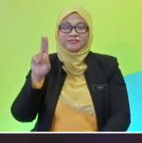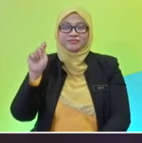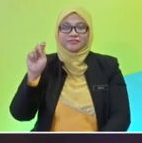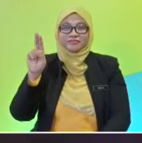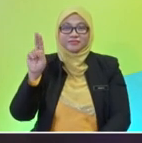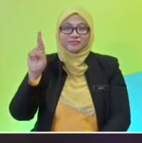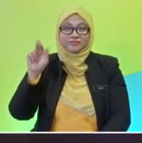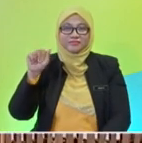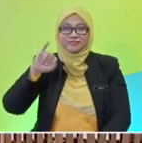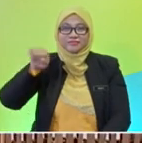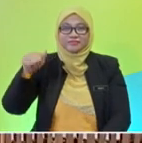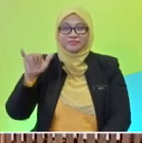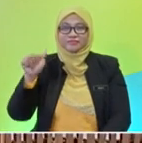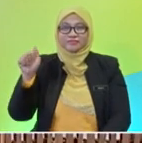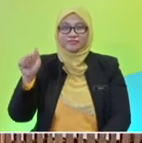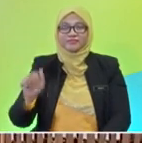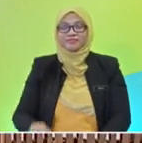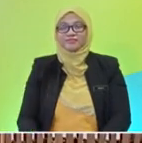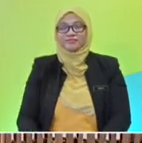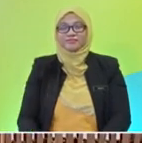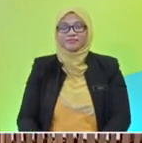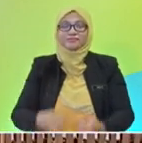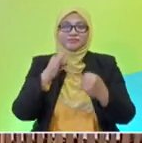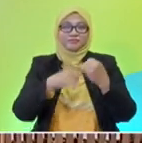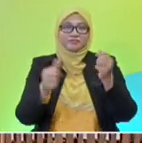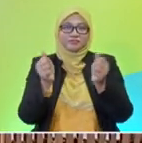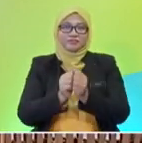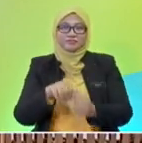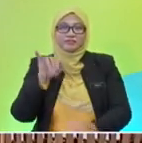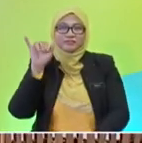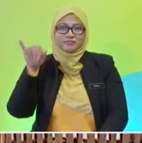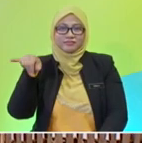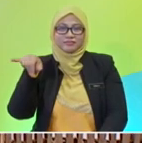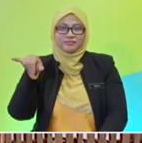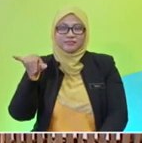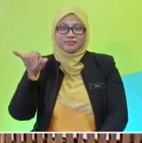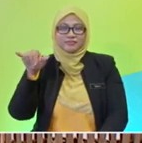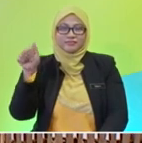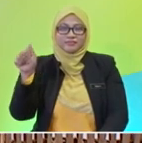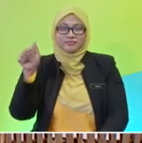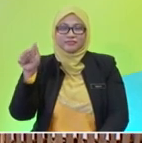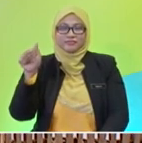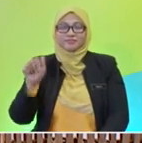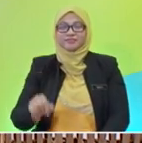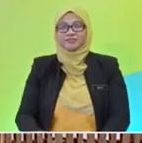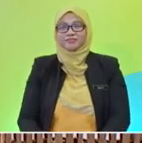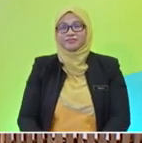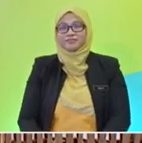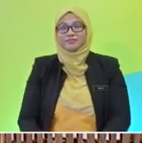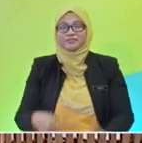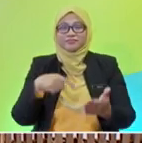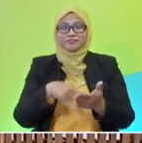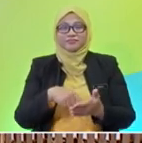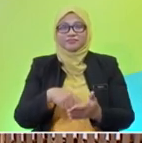dengan ya. Kalau ya ni hong, cikgu. Hong. Ni gi. Gi.